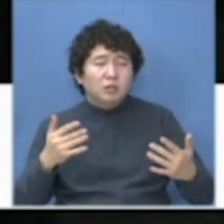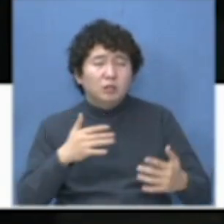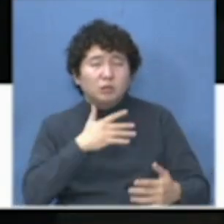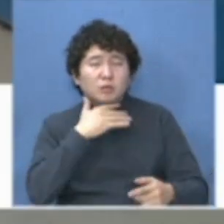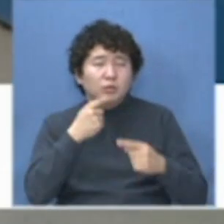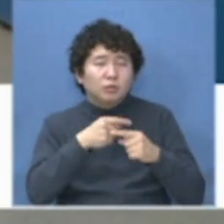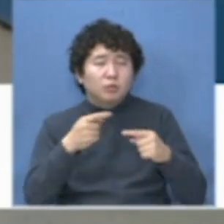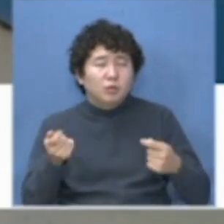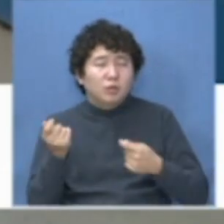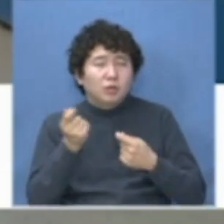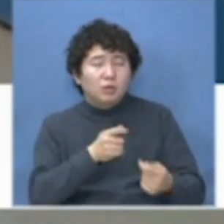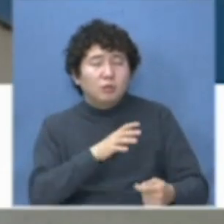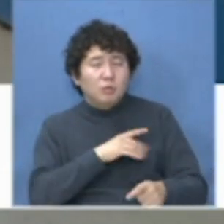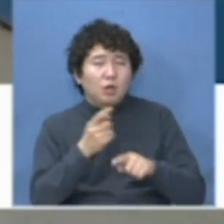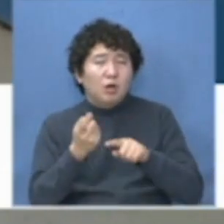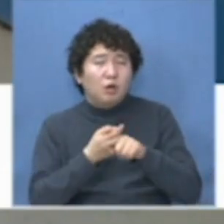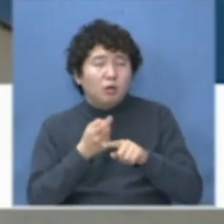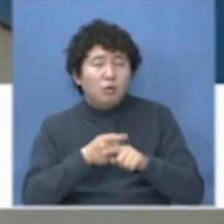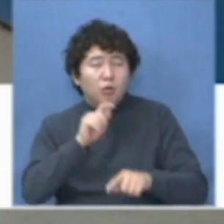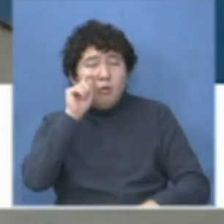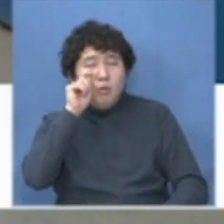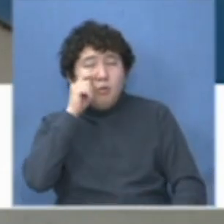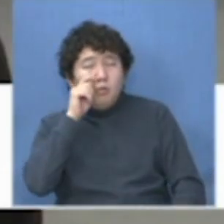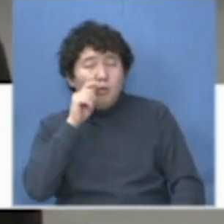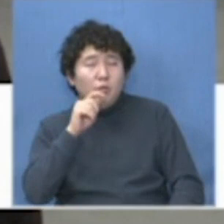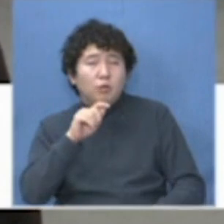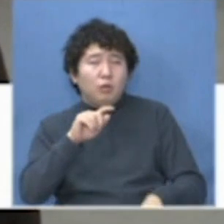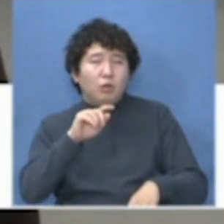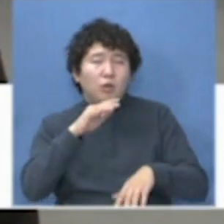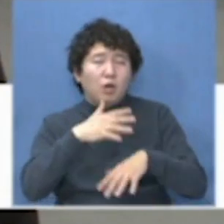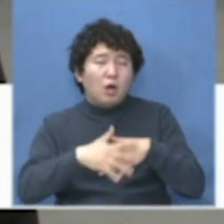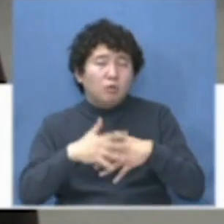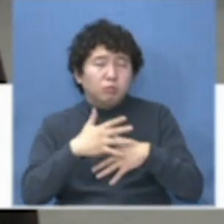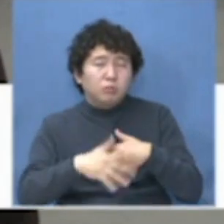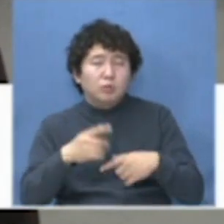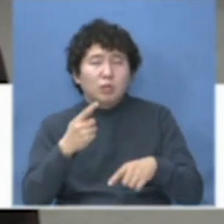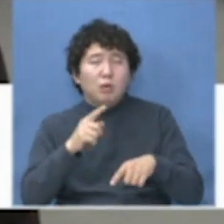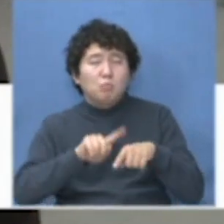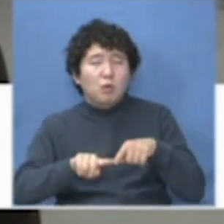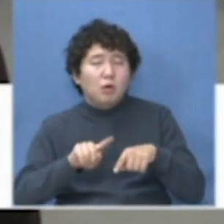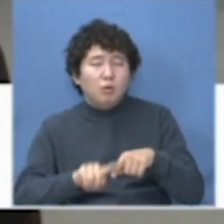ярмарке реализовали картофель, лук, морковь и капусту.